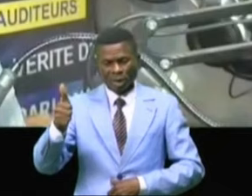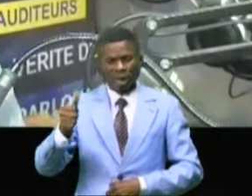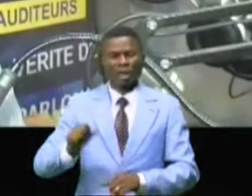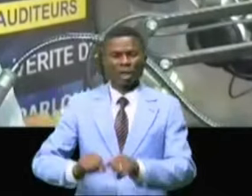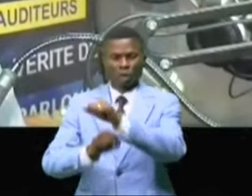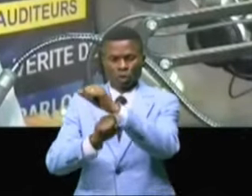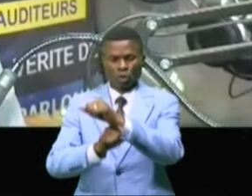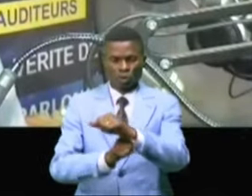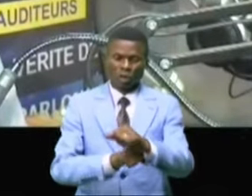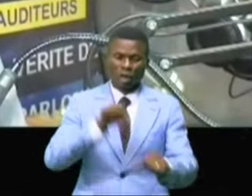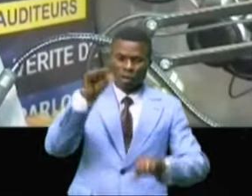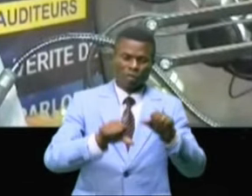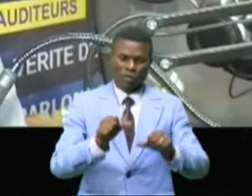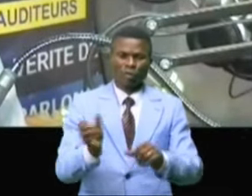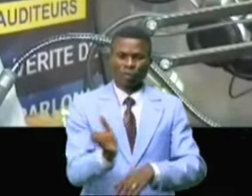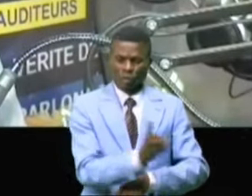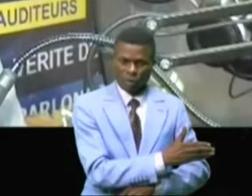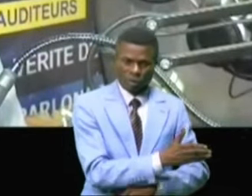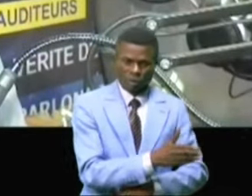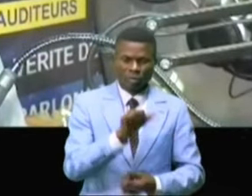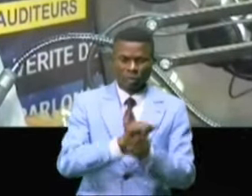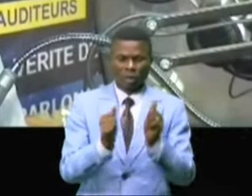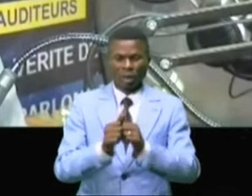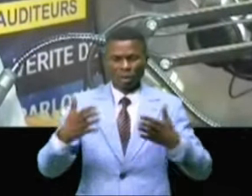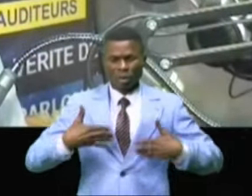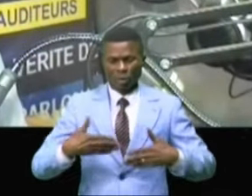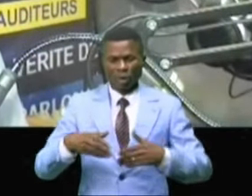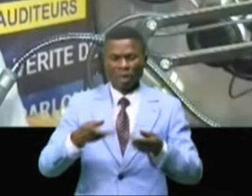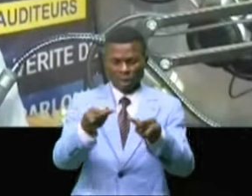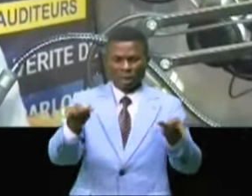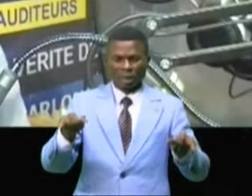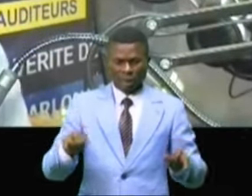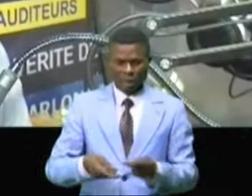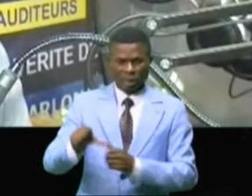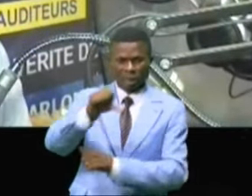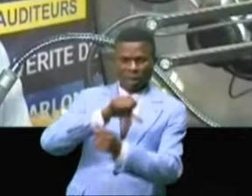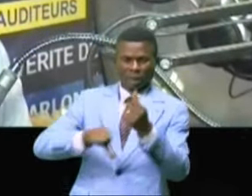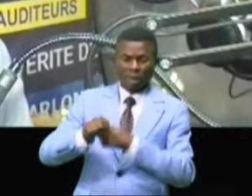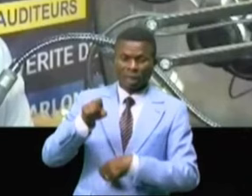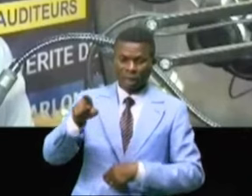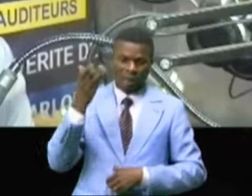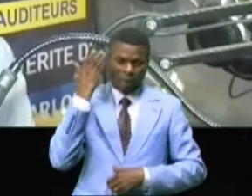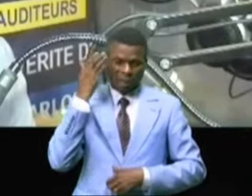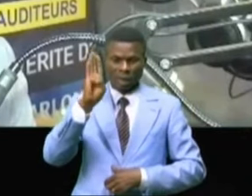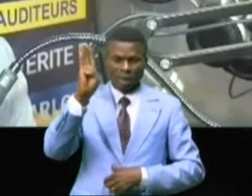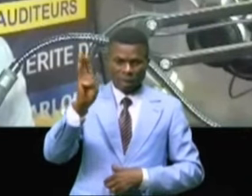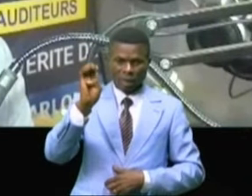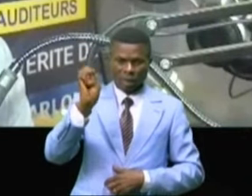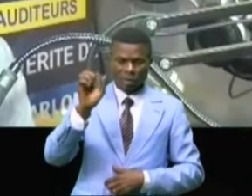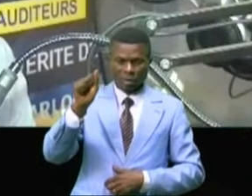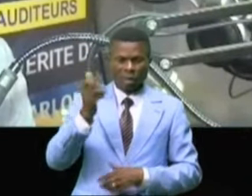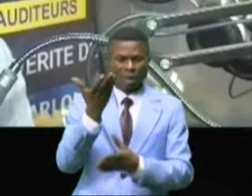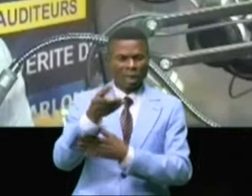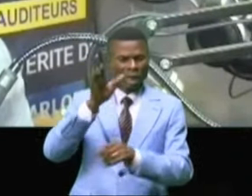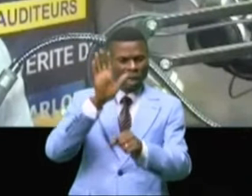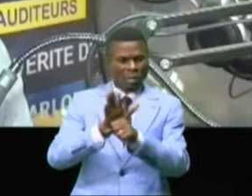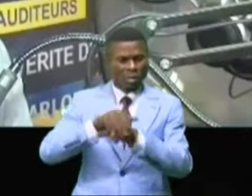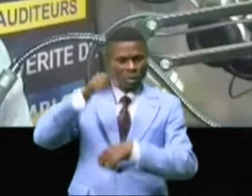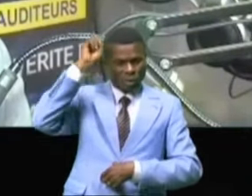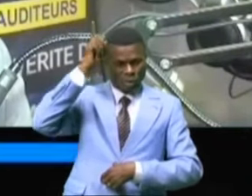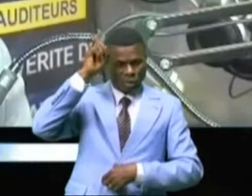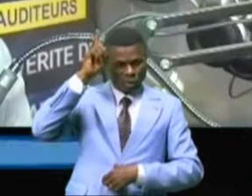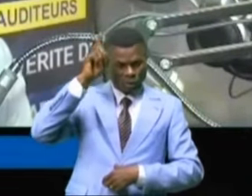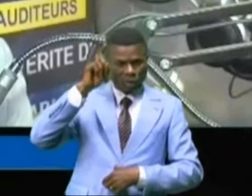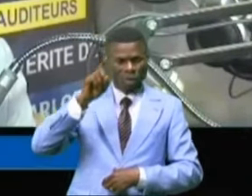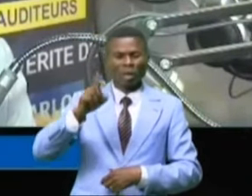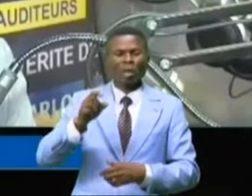peuple. Spécialiste des questions climatiques et environnementales, Jean-Marie Béa plaide depuis plusieurs années pour le versement